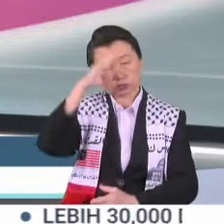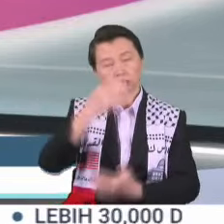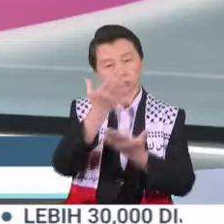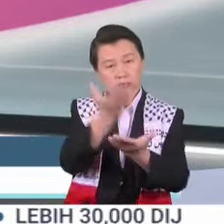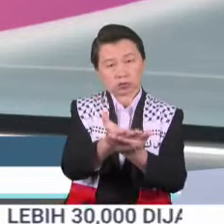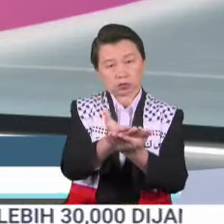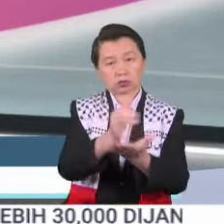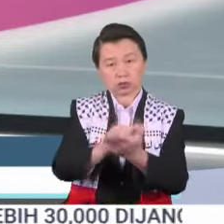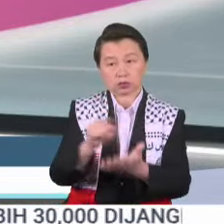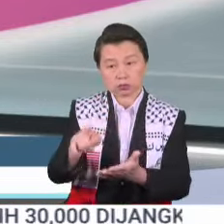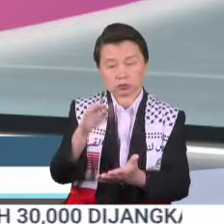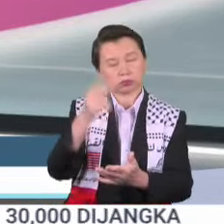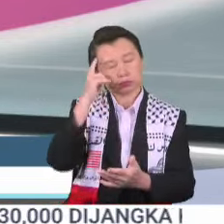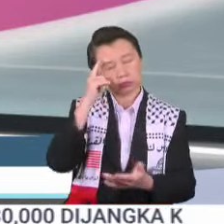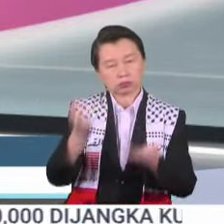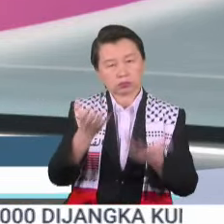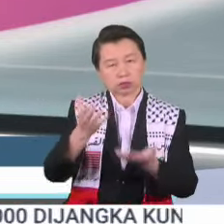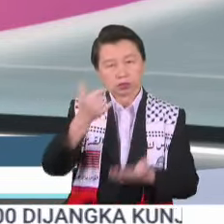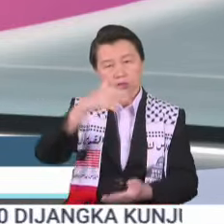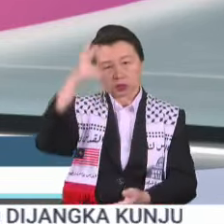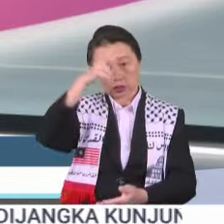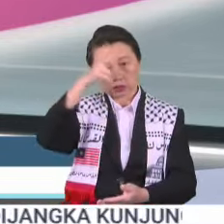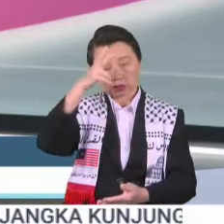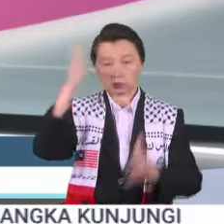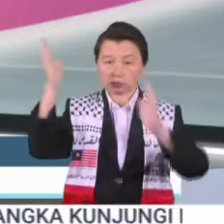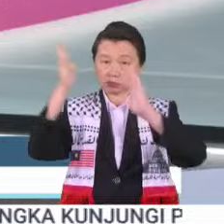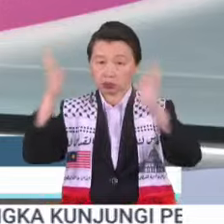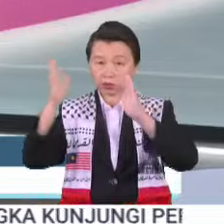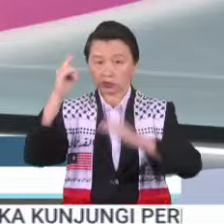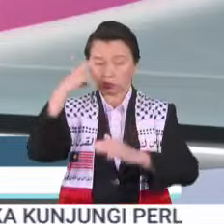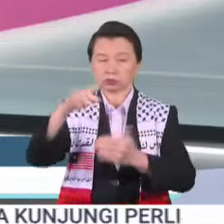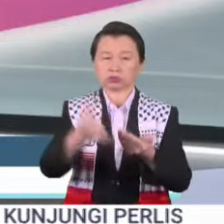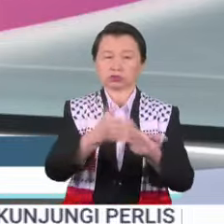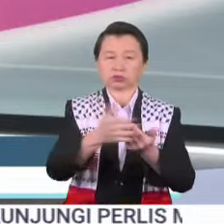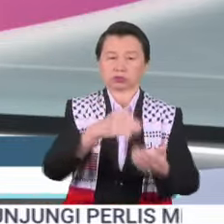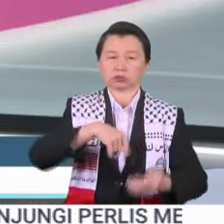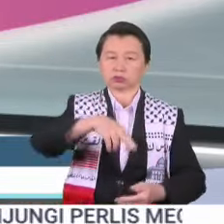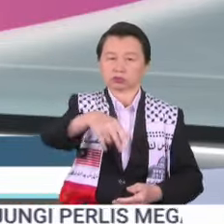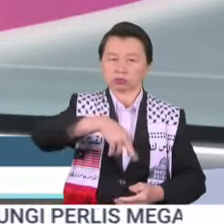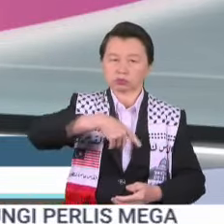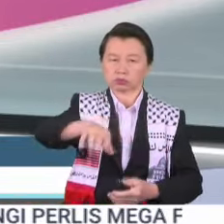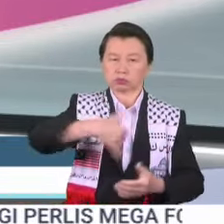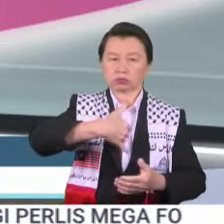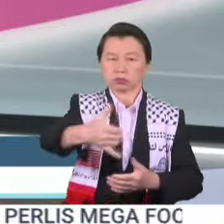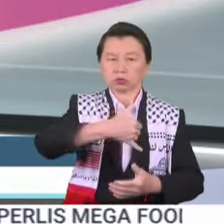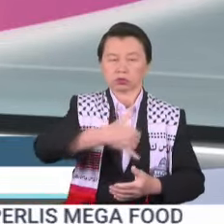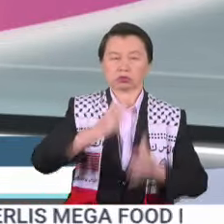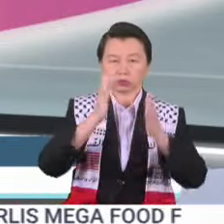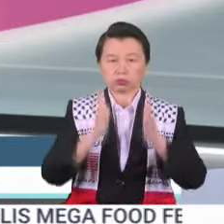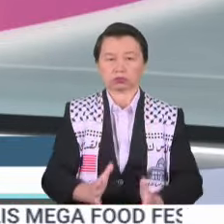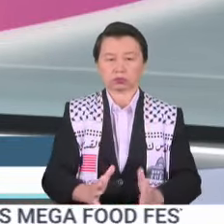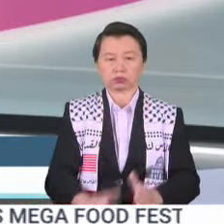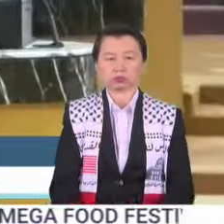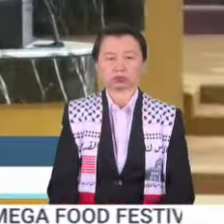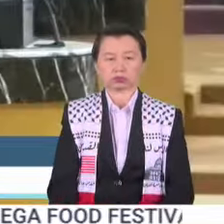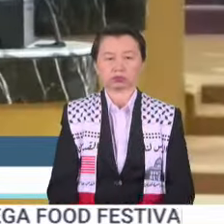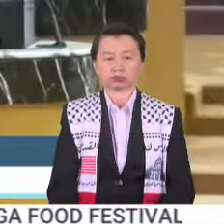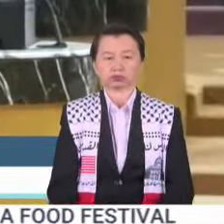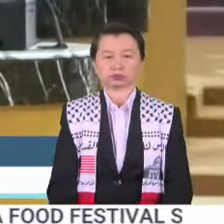cadangan pelaksanaan tersebut dipertimbangkan kerajaan persekutuan bagi memudahkan pergerakan keluar masuk pengembara.